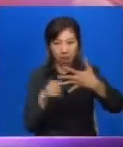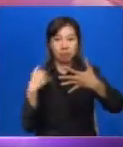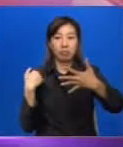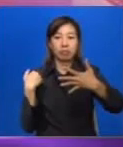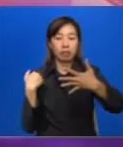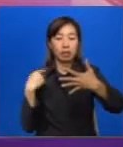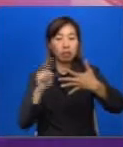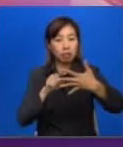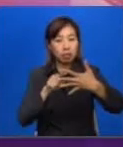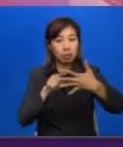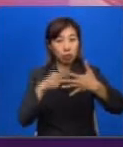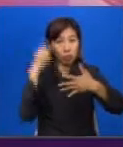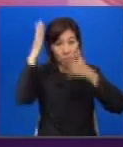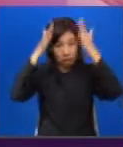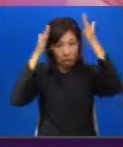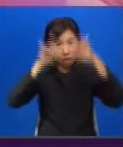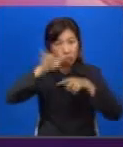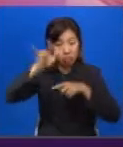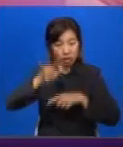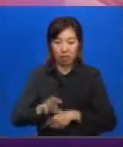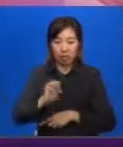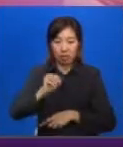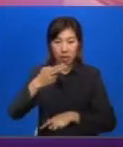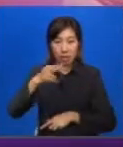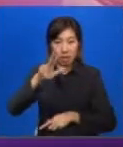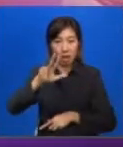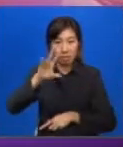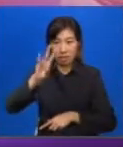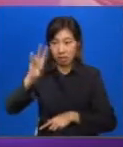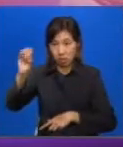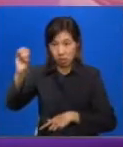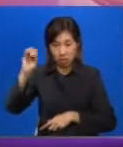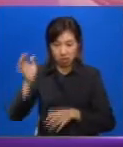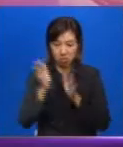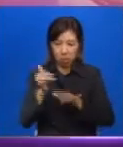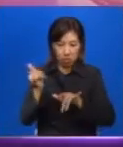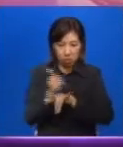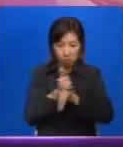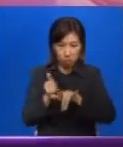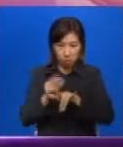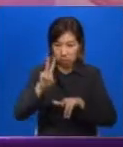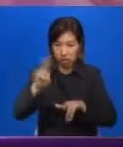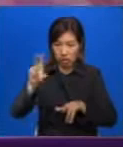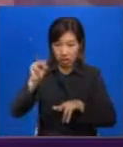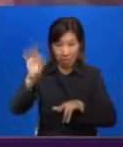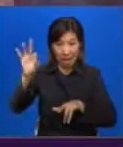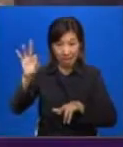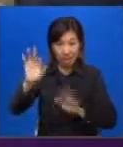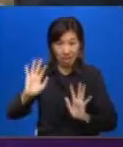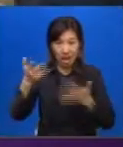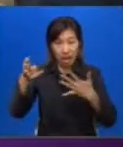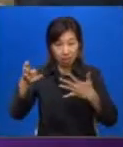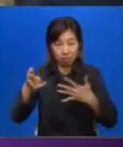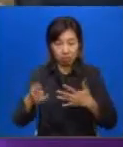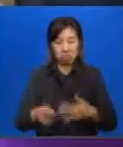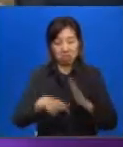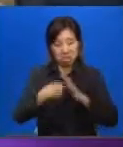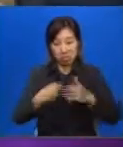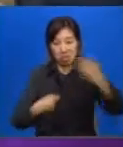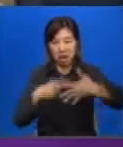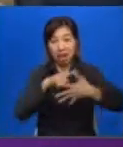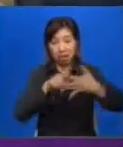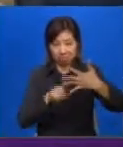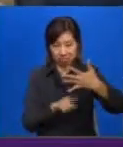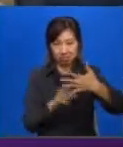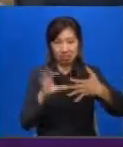น์เที่ยวบินที่ MH370 พร้อมทั้งลูกเรือและผู้โดยสารรวม239รายพลอากาศโ